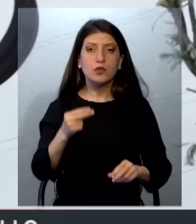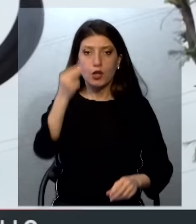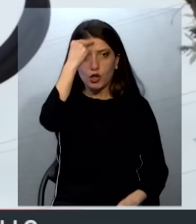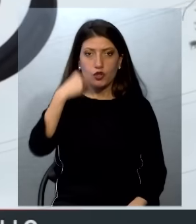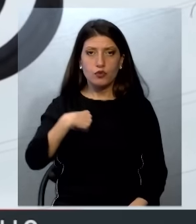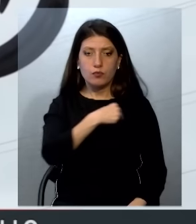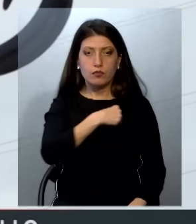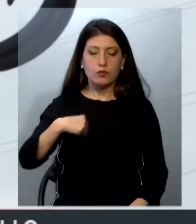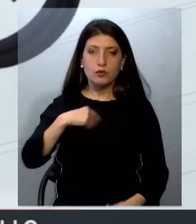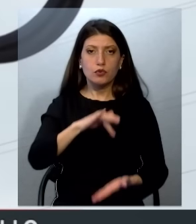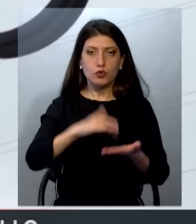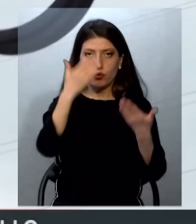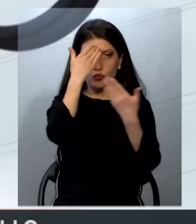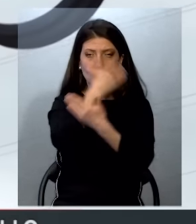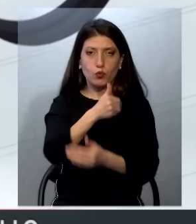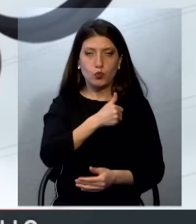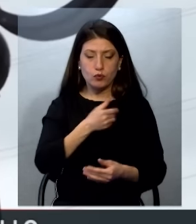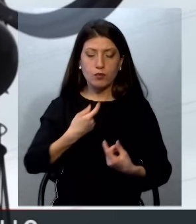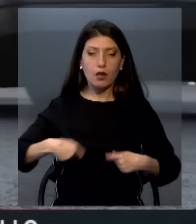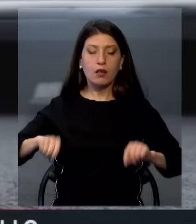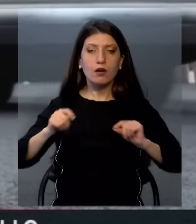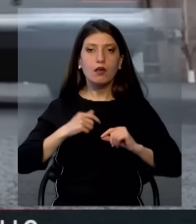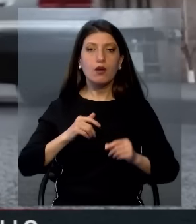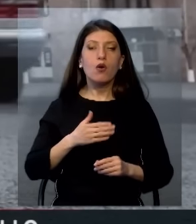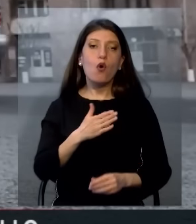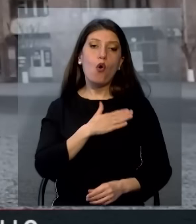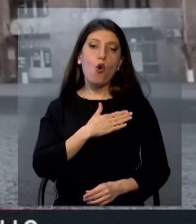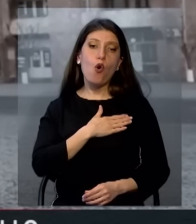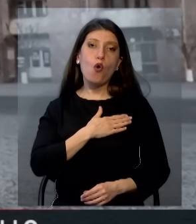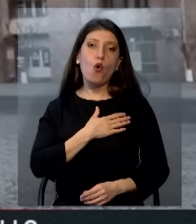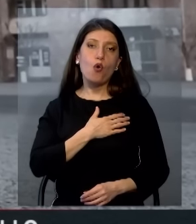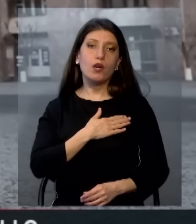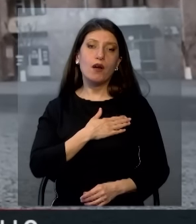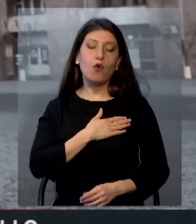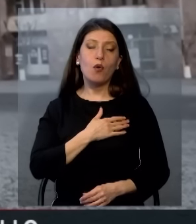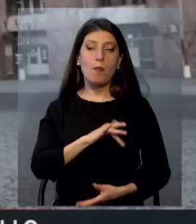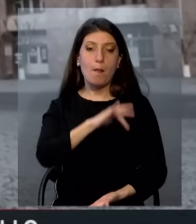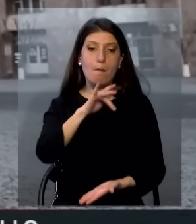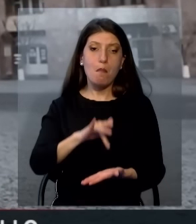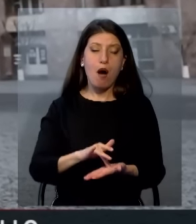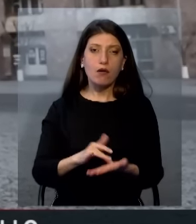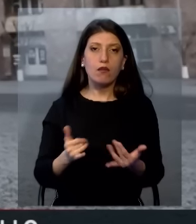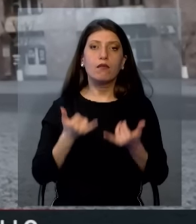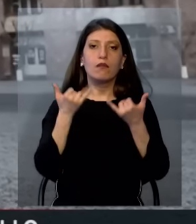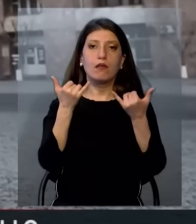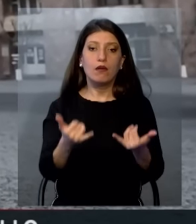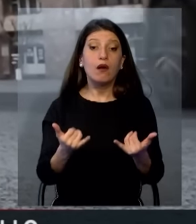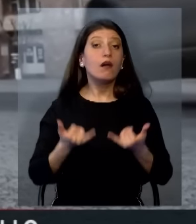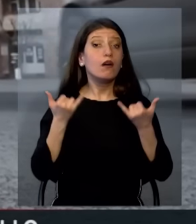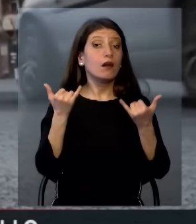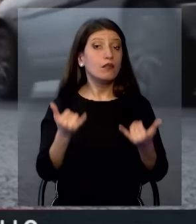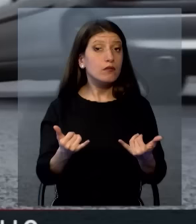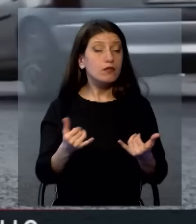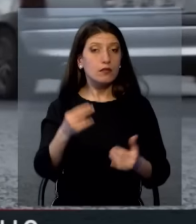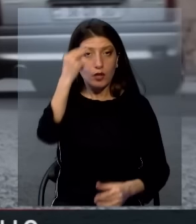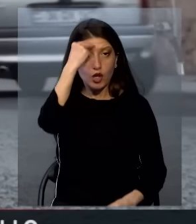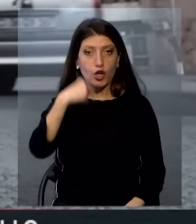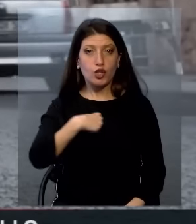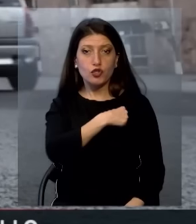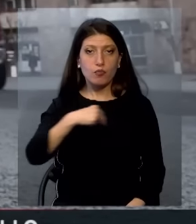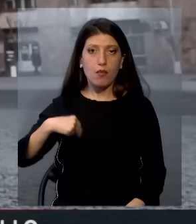որ Վաղարշապատին վերադարձնեն հոգևոր մայրաքաղաքին հատուկ հարգանքը, այն հարգանքը, որը ըստ նրանց